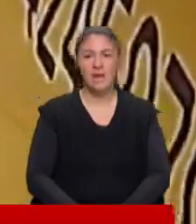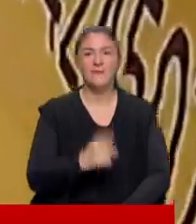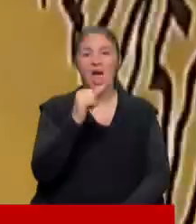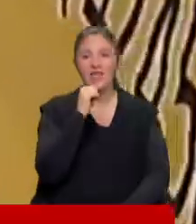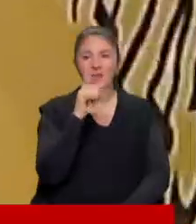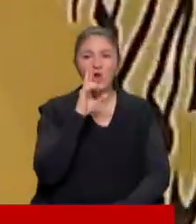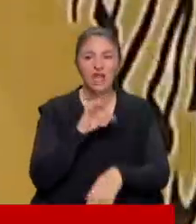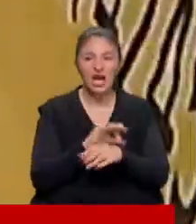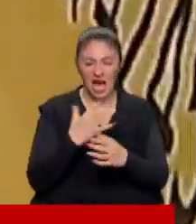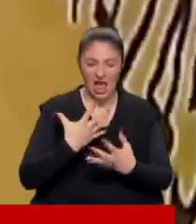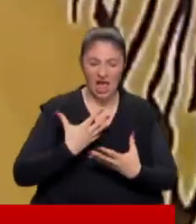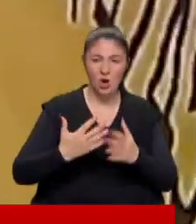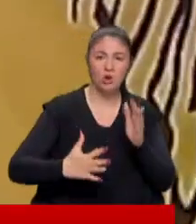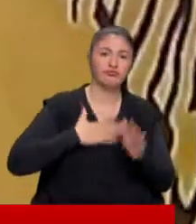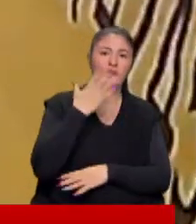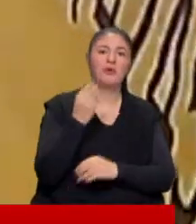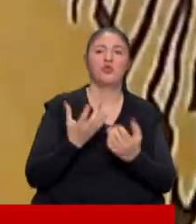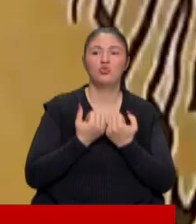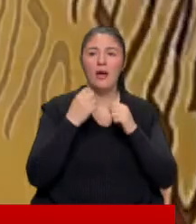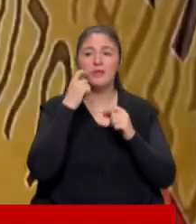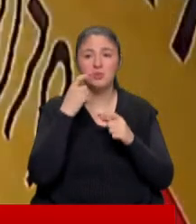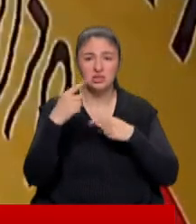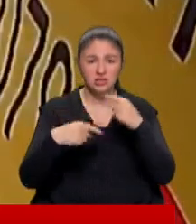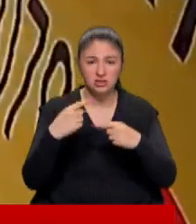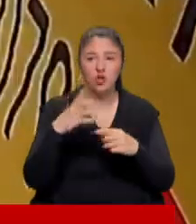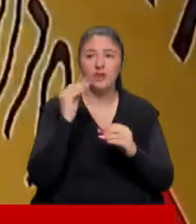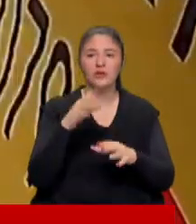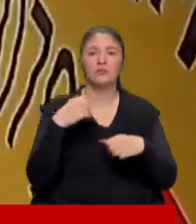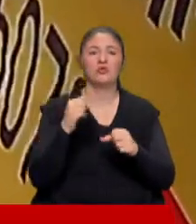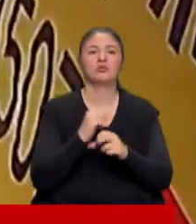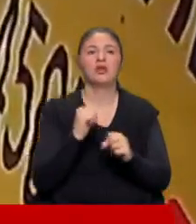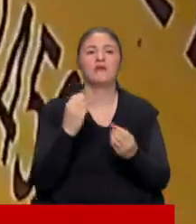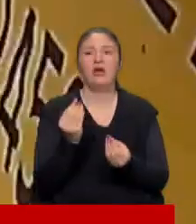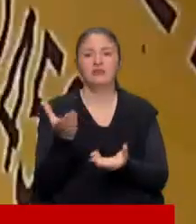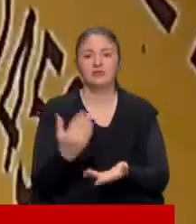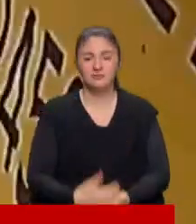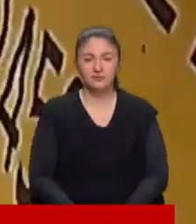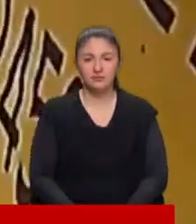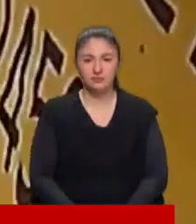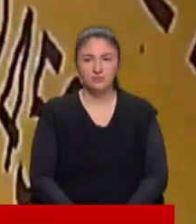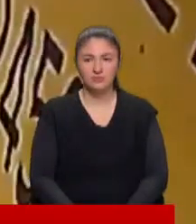Bir adam son anda ezilmekten kurtuldu. Metal bloklar çok sayıda motosiklete hasar verdi.